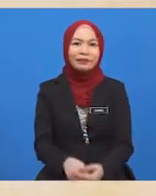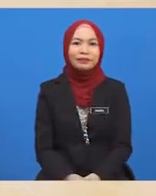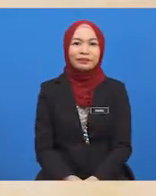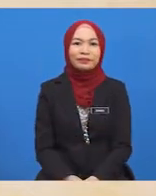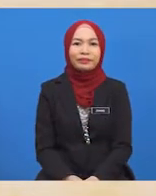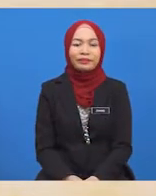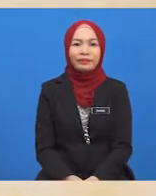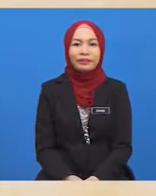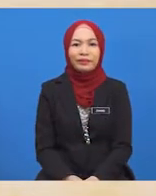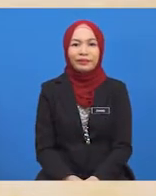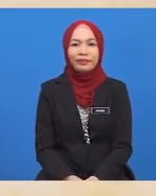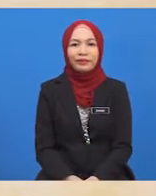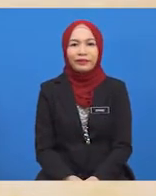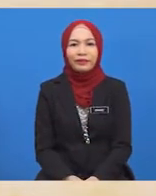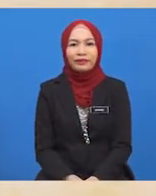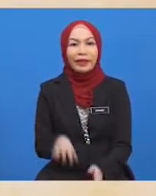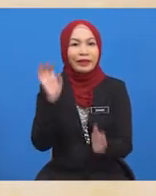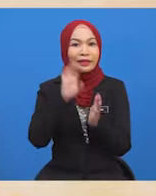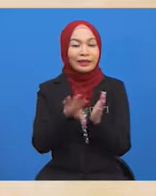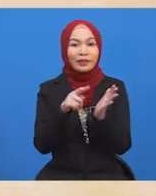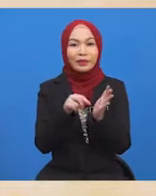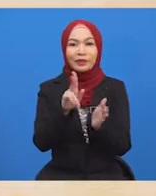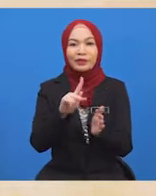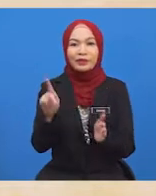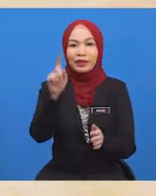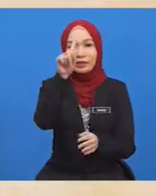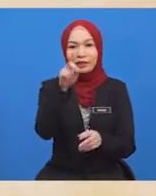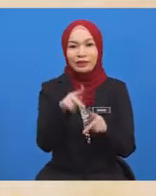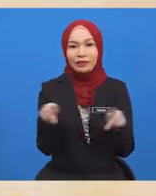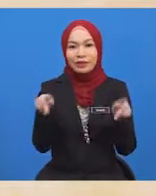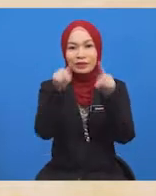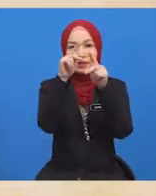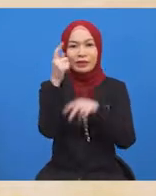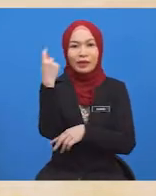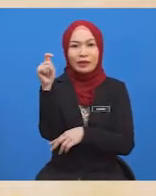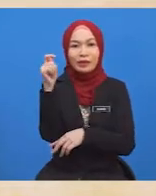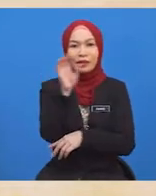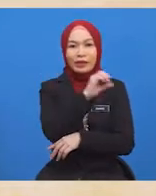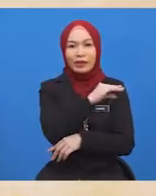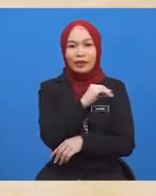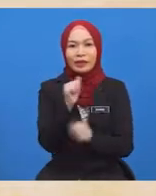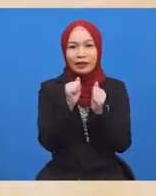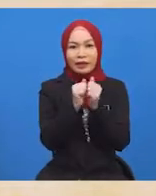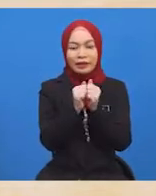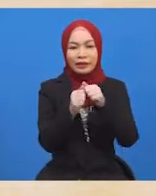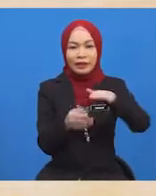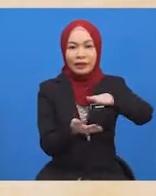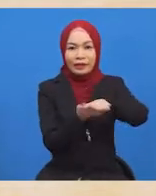Rajah menunjukkan sebuah prisma tegak dengan tapak berbentuk segi empat